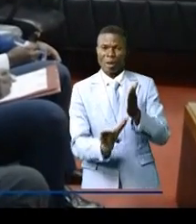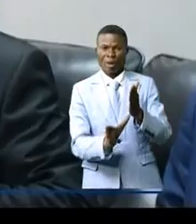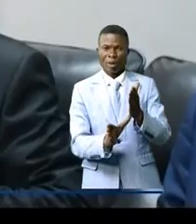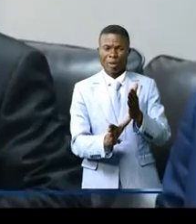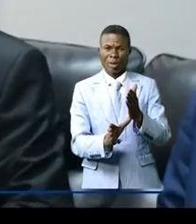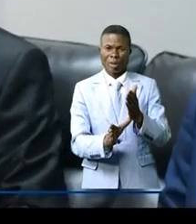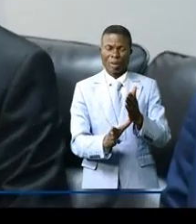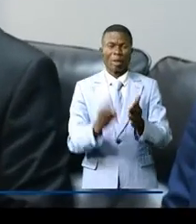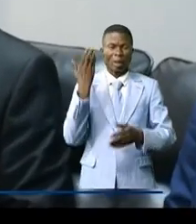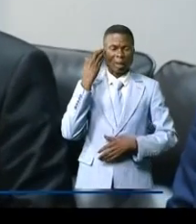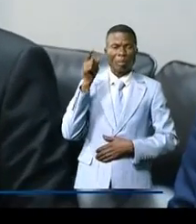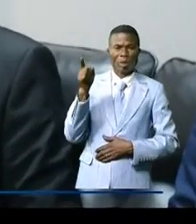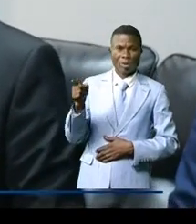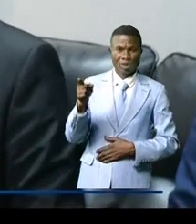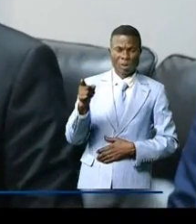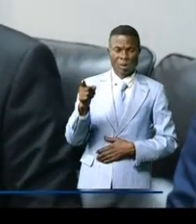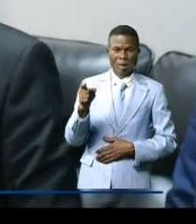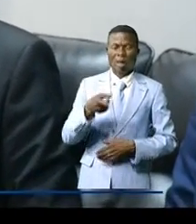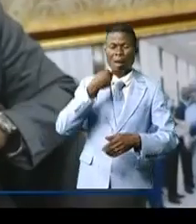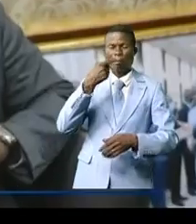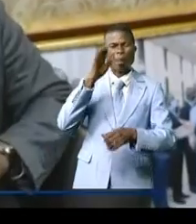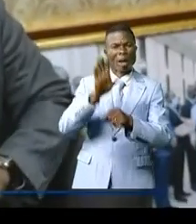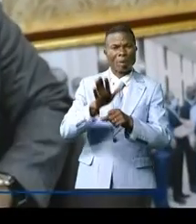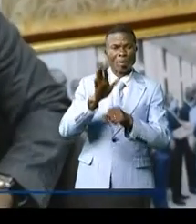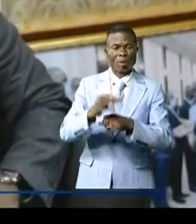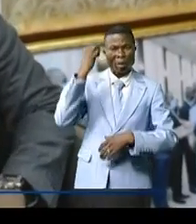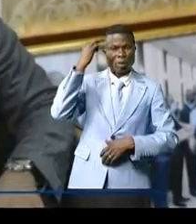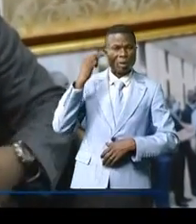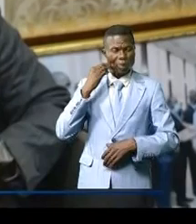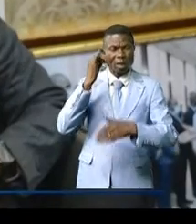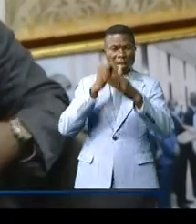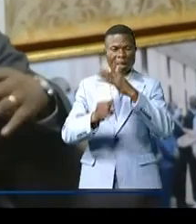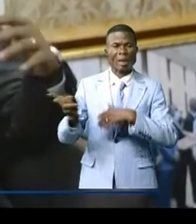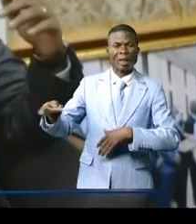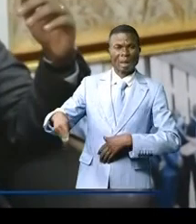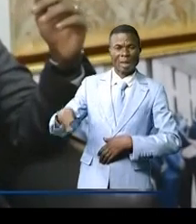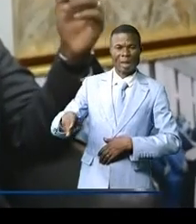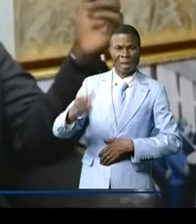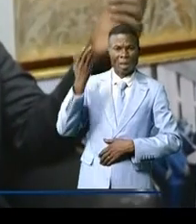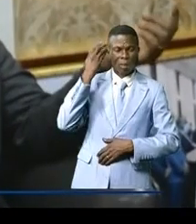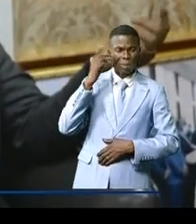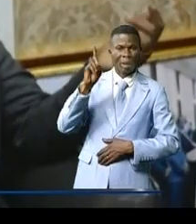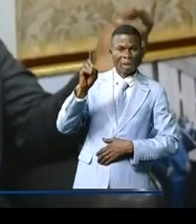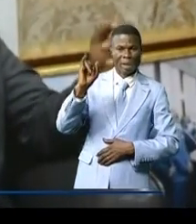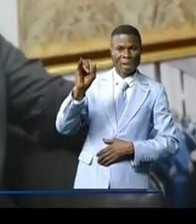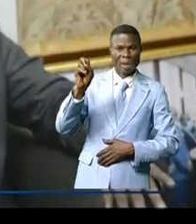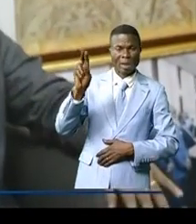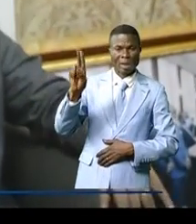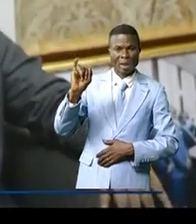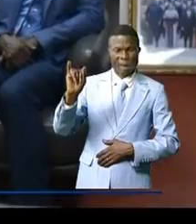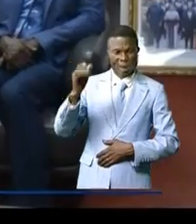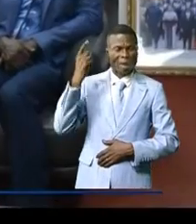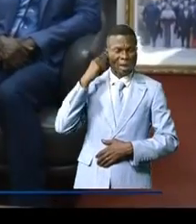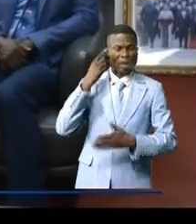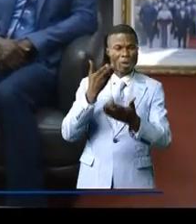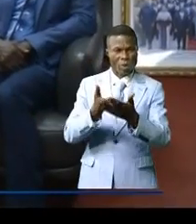Afonso Eduardo, qui a longuement discuté avec le ministre de l'intégration régionale. Didier Mazenga Mukanzu a été informé par la même